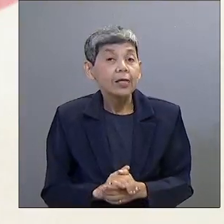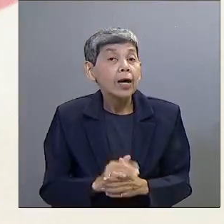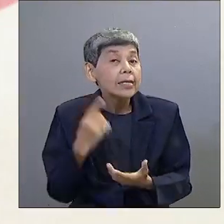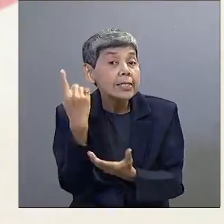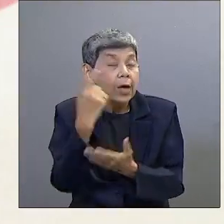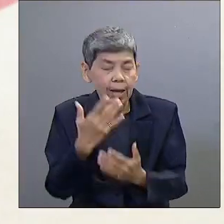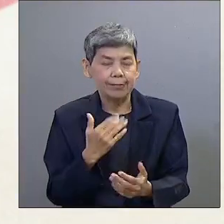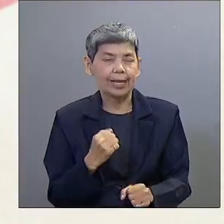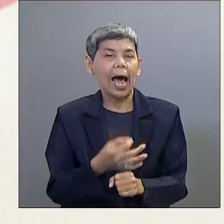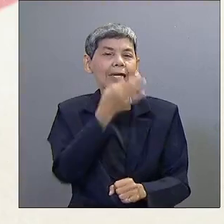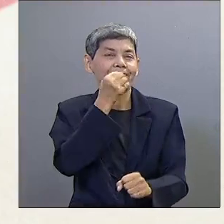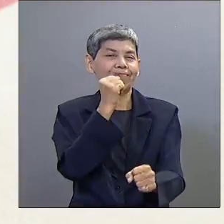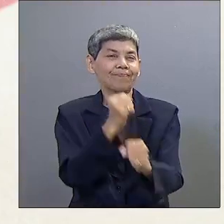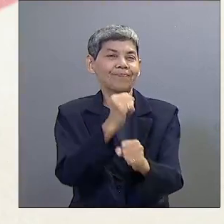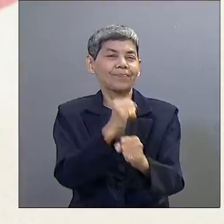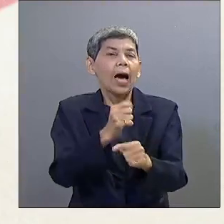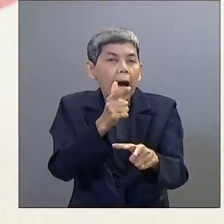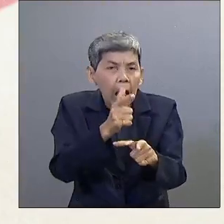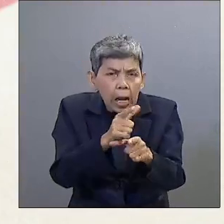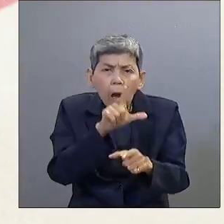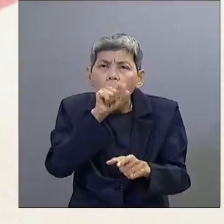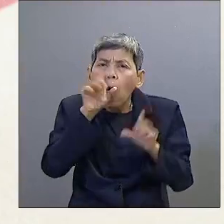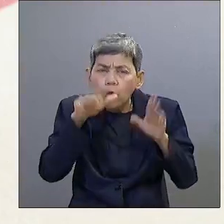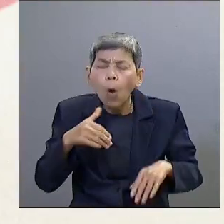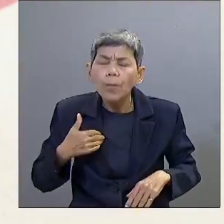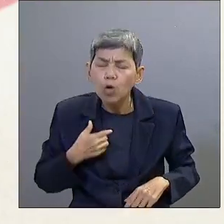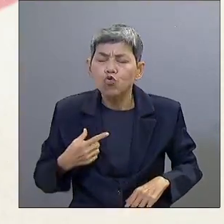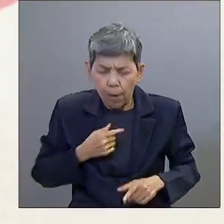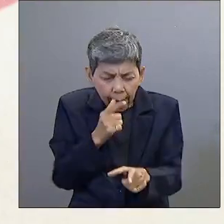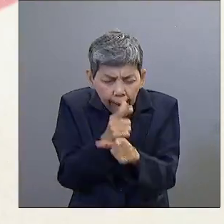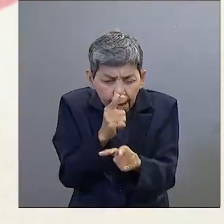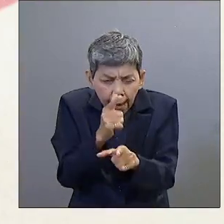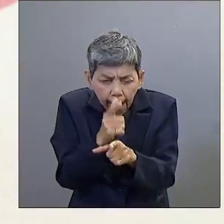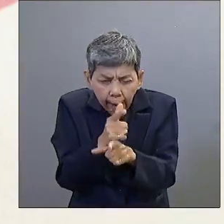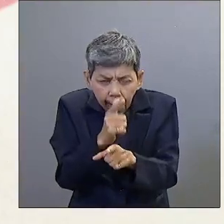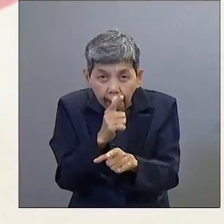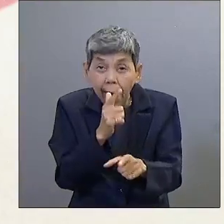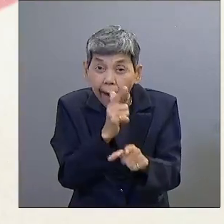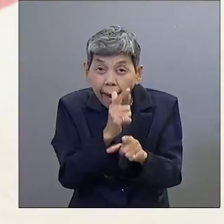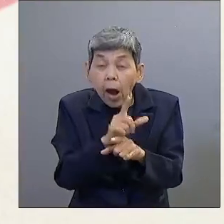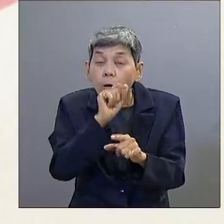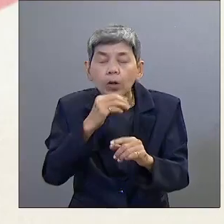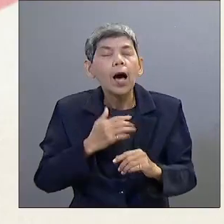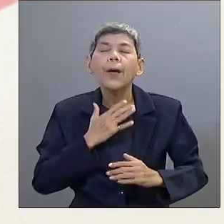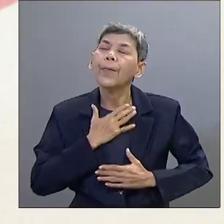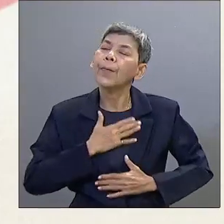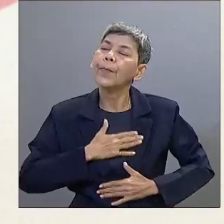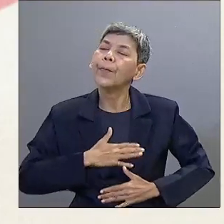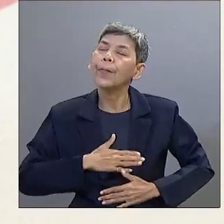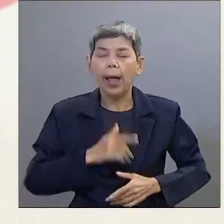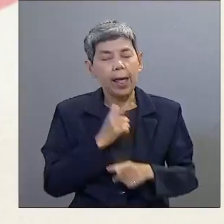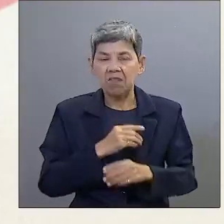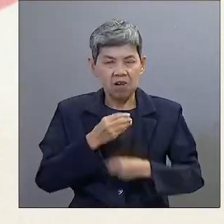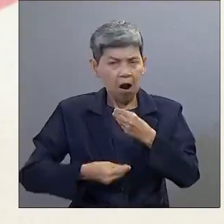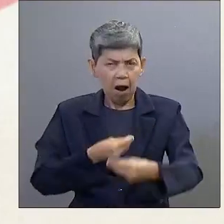เงินกันต่อมีการเลี้ยงนกกันเกิดขึ้นหลายๆคนนั้นชอบเลี้ยงคือเลี้ยงเพื่อคลายเหงาแต่อันนี้ถือว่าเลี้ยงเป็นแบบเศ